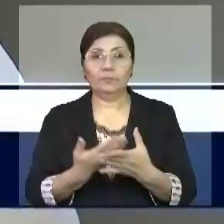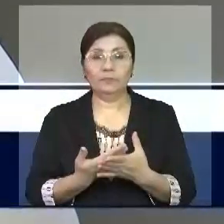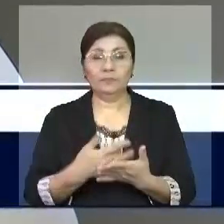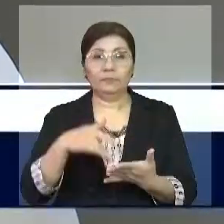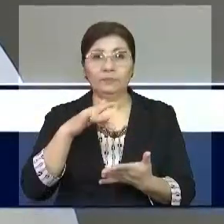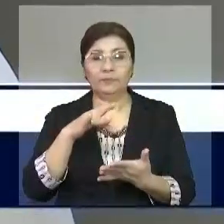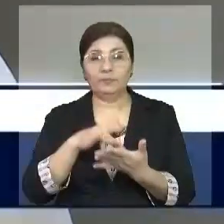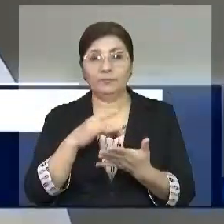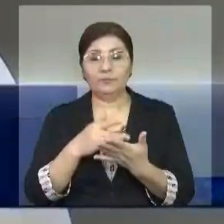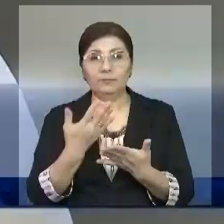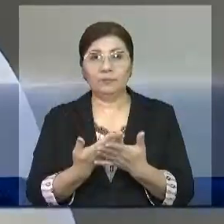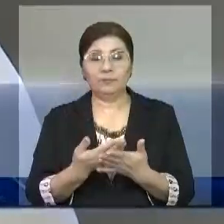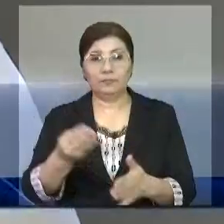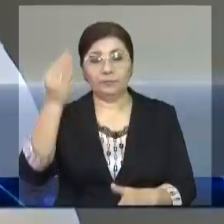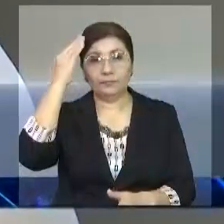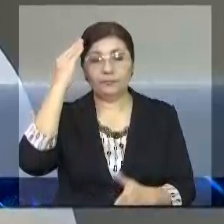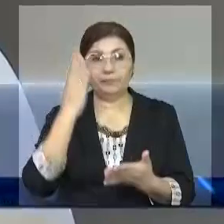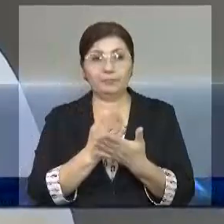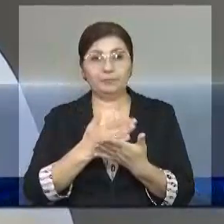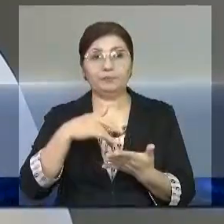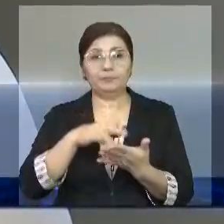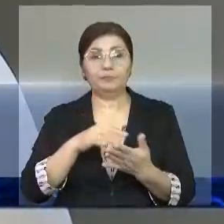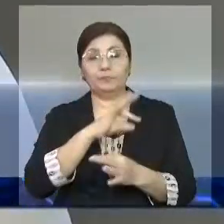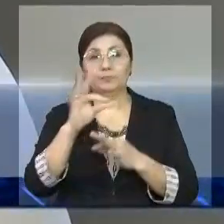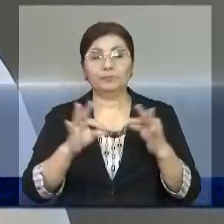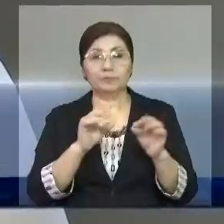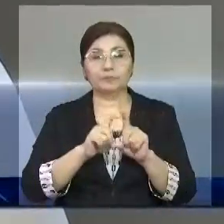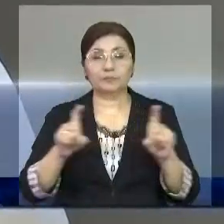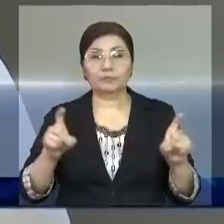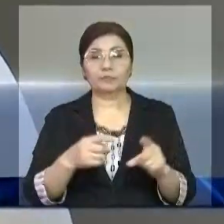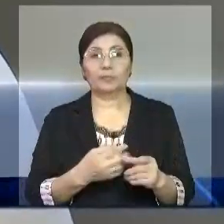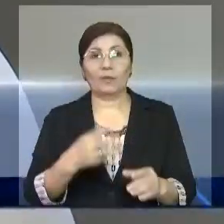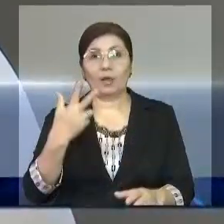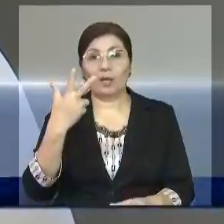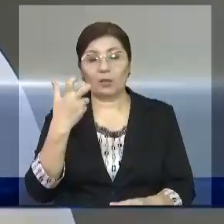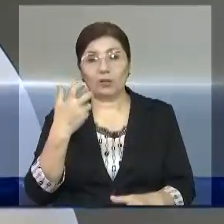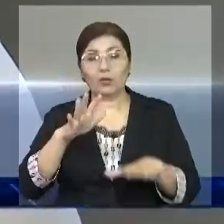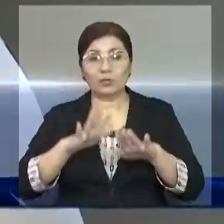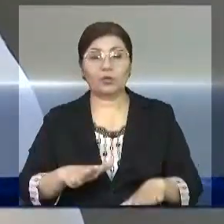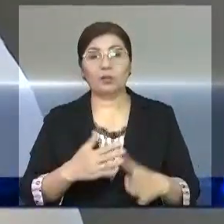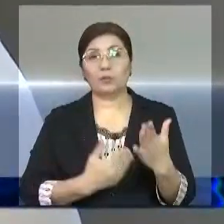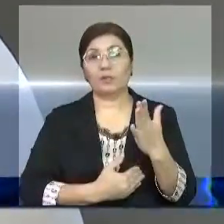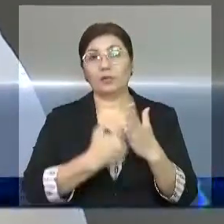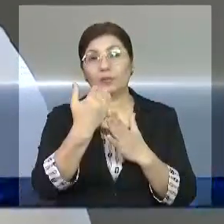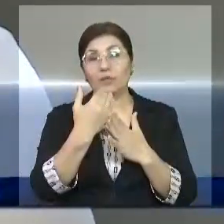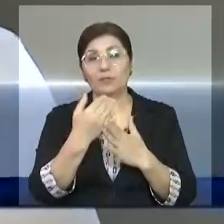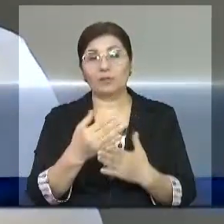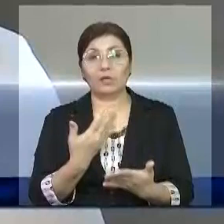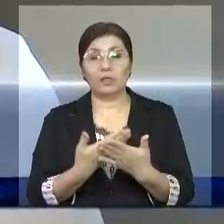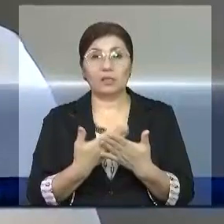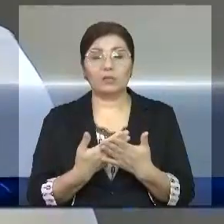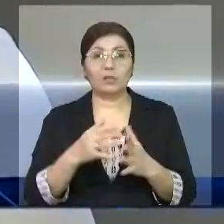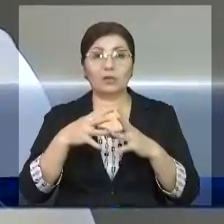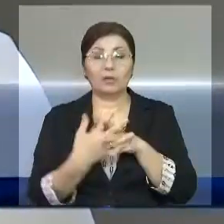значения объектов. Если это город, то реализуются проекты от 300 мест до 2000 мест ученических. Если это